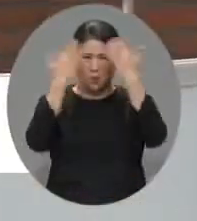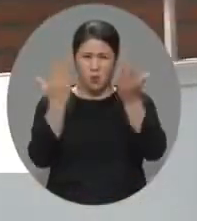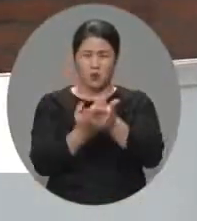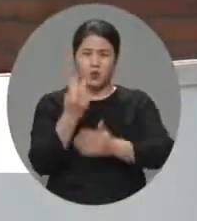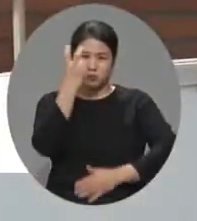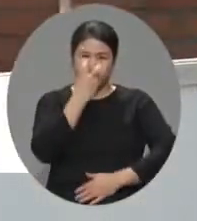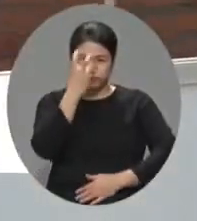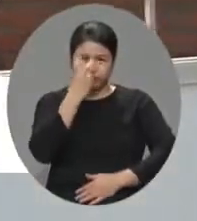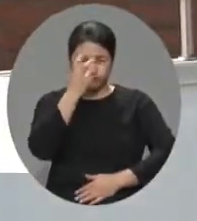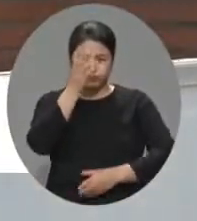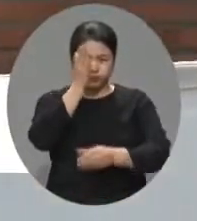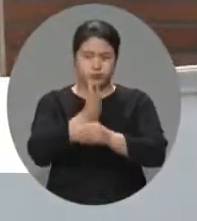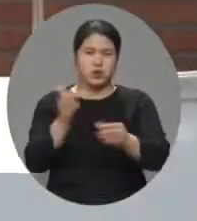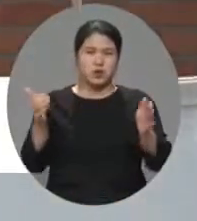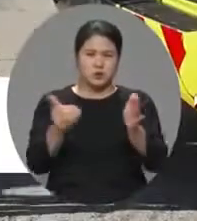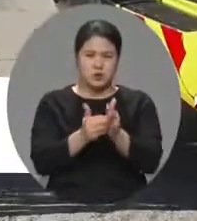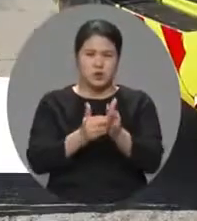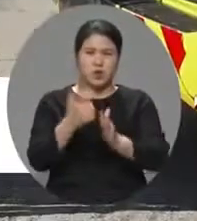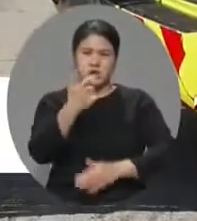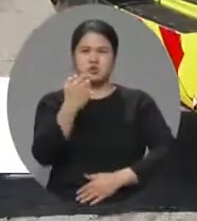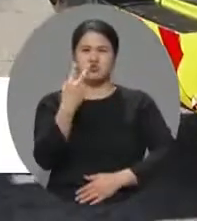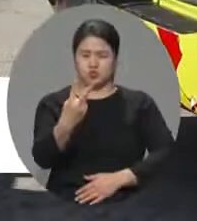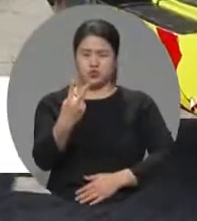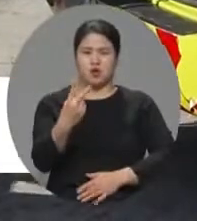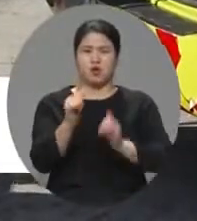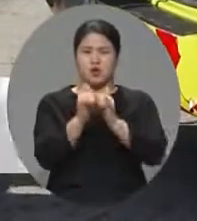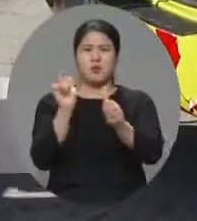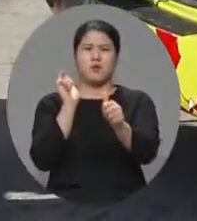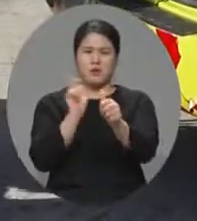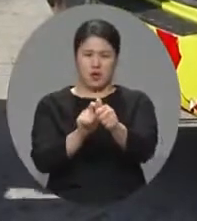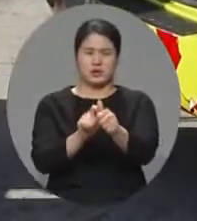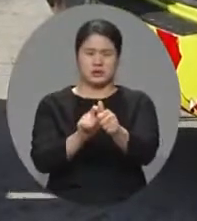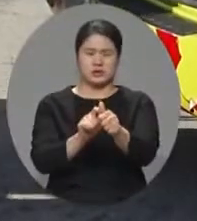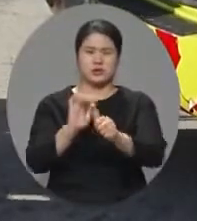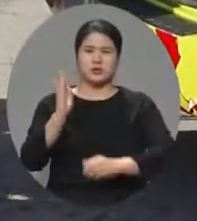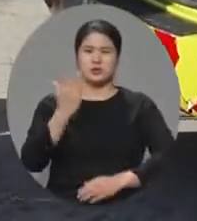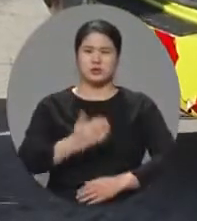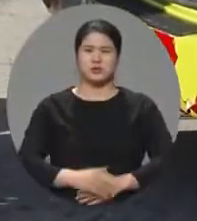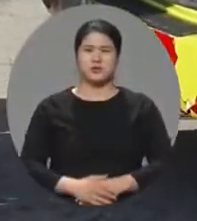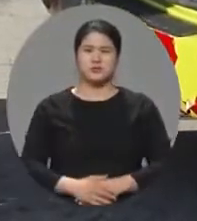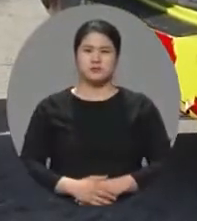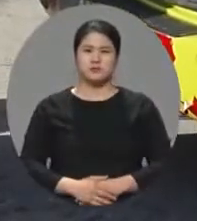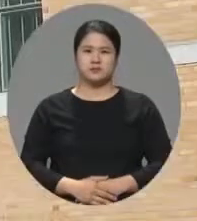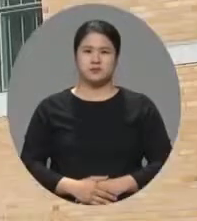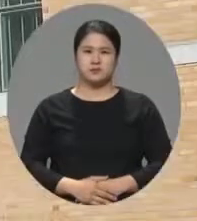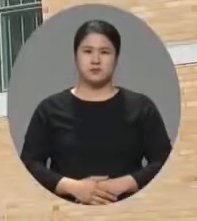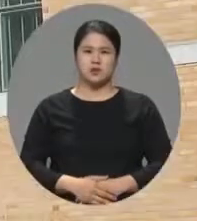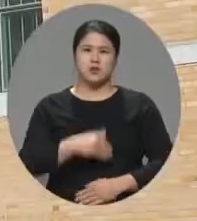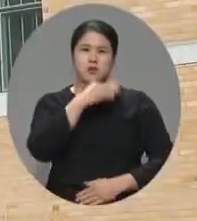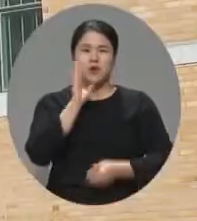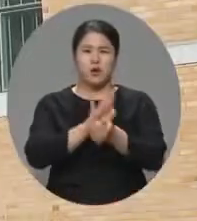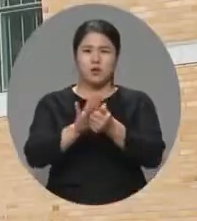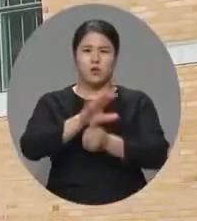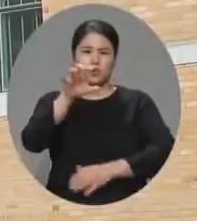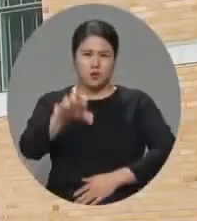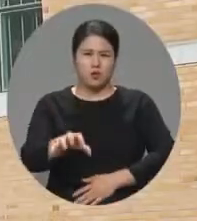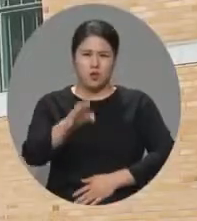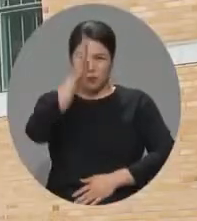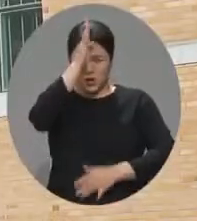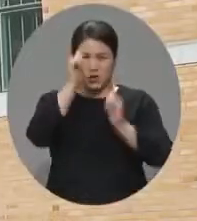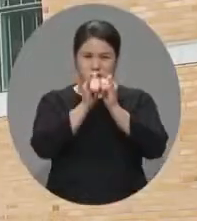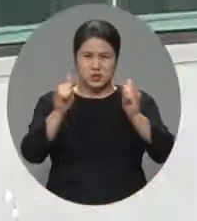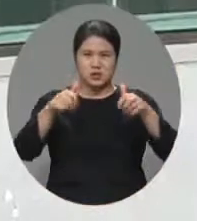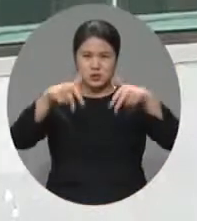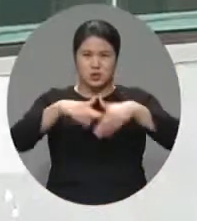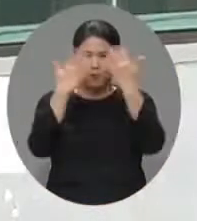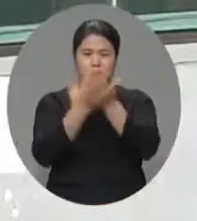대상으로 조사를 했는데 무려 62명이나 추가로 양성 판정이 나왔습니다. 요양원에는 환자와 직원 등